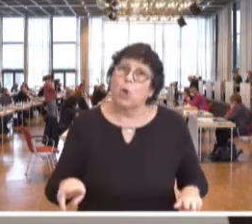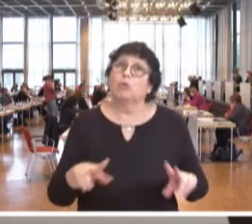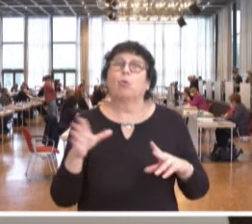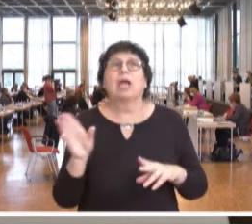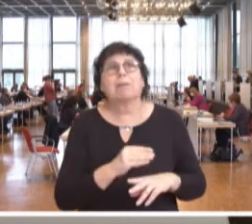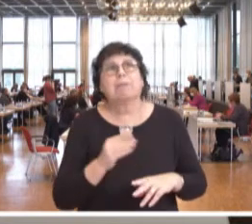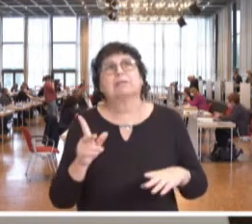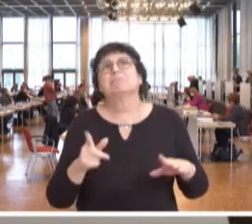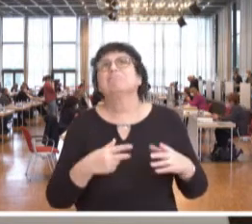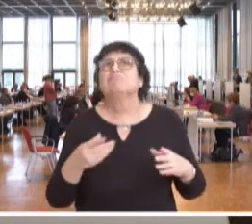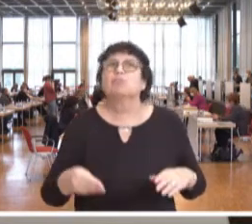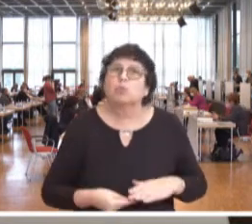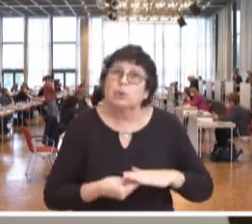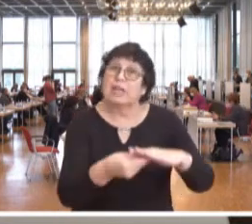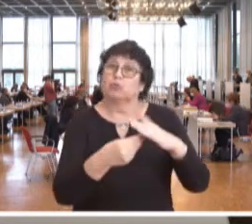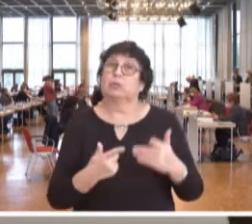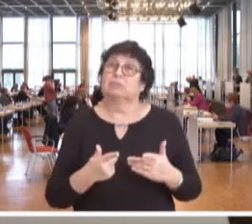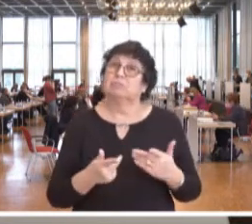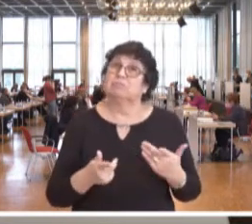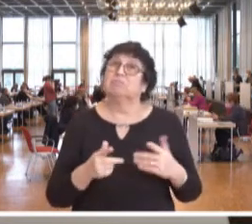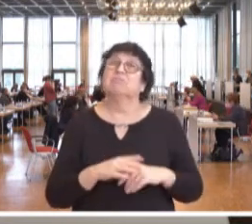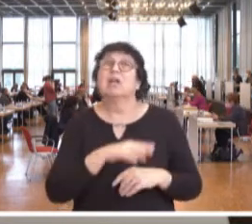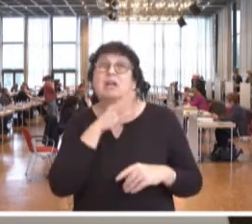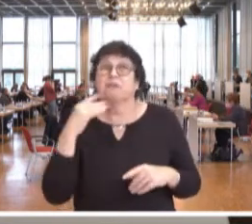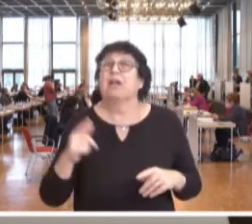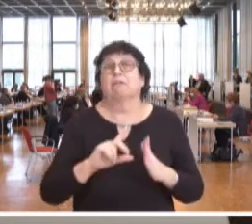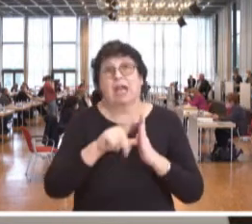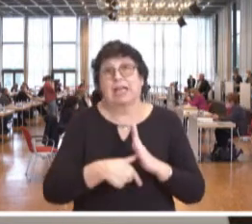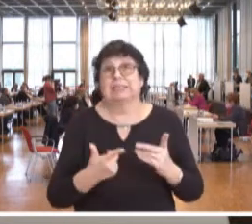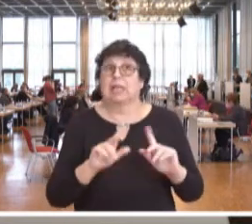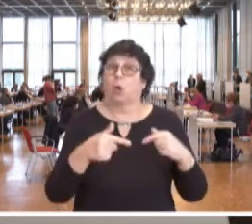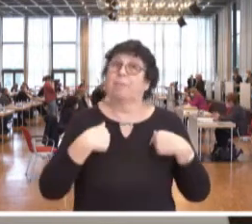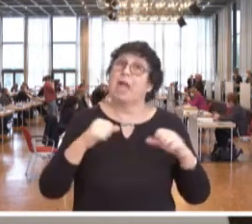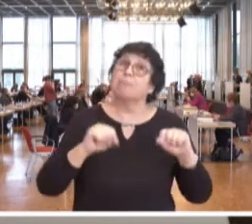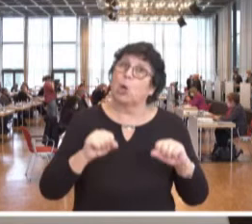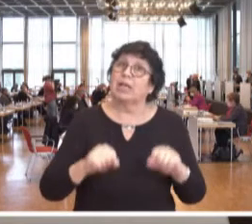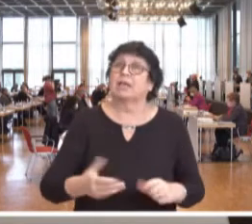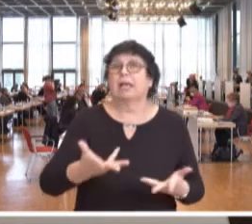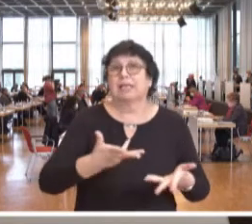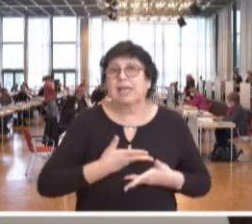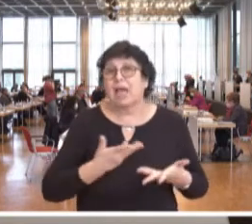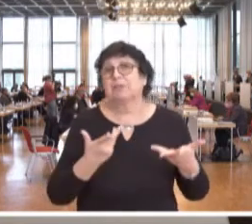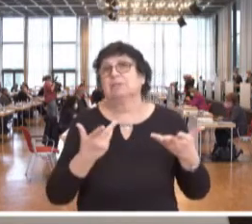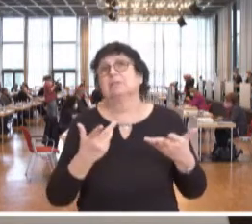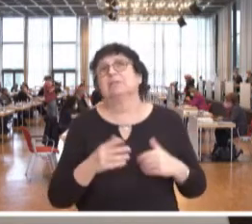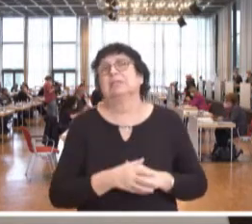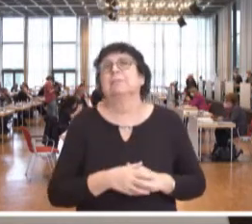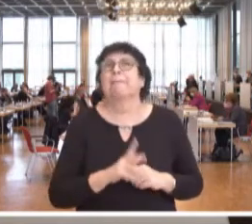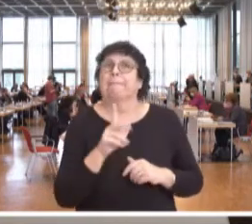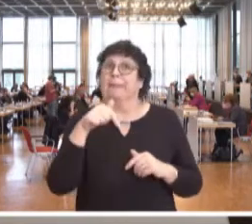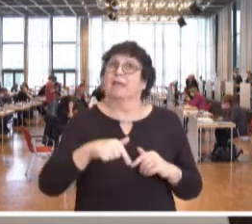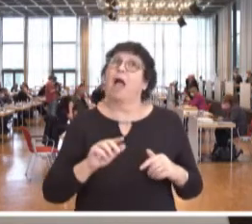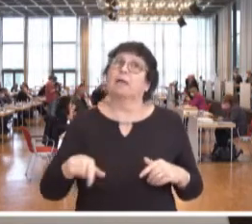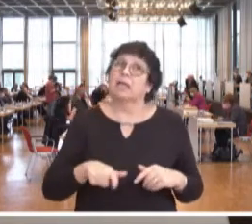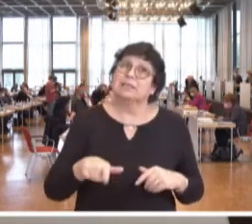Er hat hier sich große Verdienste erworben und auch mir die Möglichkeit gegeben, etwa den Schriftsteller Szymborski hier an der Saar